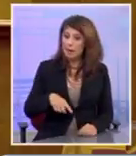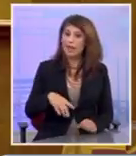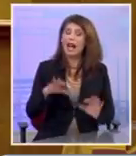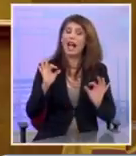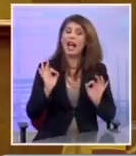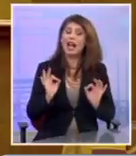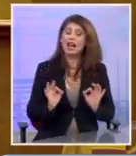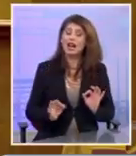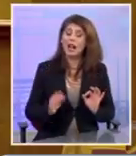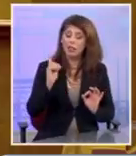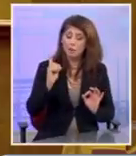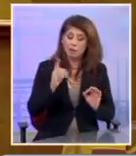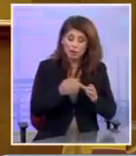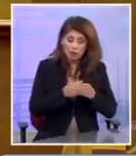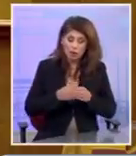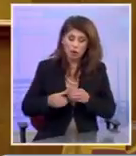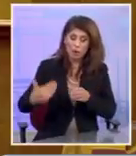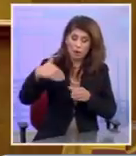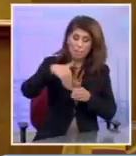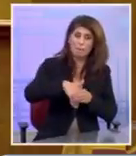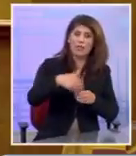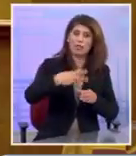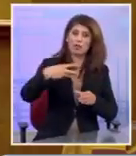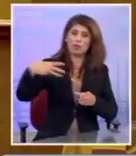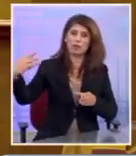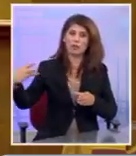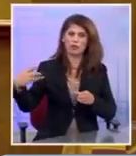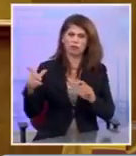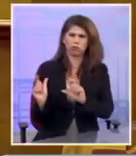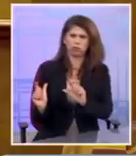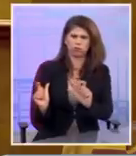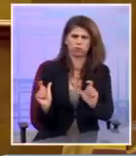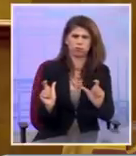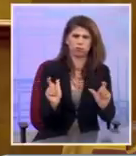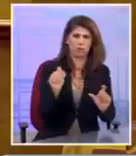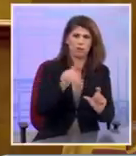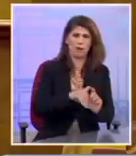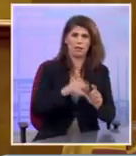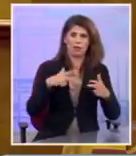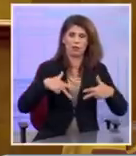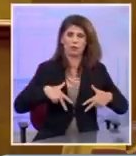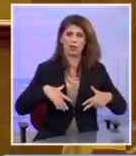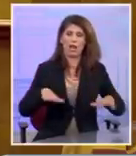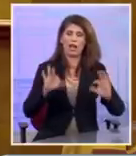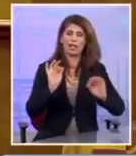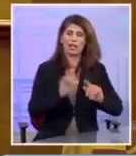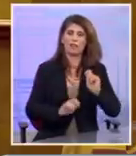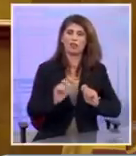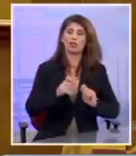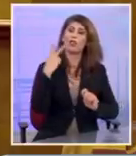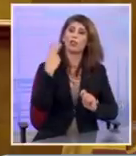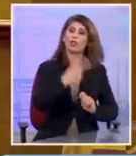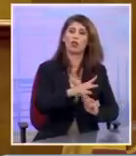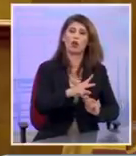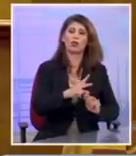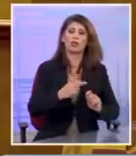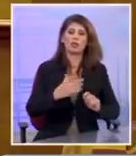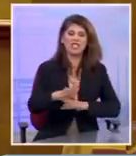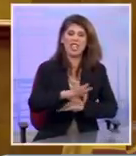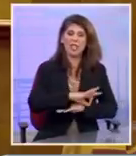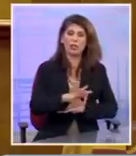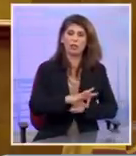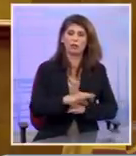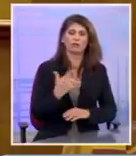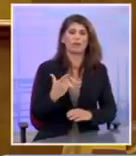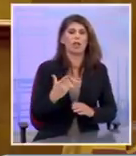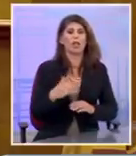τις συνιστώσεις του ΣΥΡΙΖΑ, οχυρωμένη σε ένα Υπουργείο, άρχισε να φτιάχνει το δικό της πλάνο.